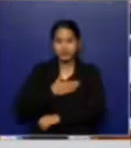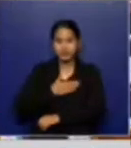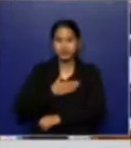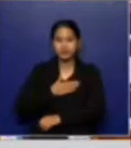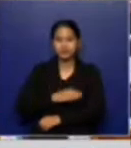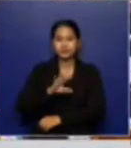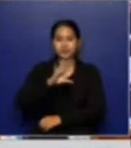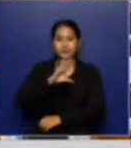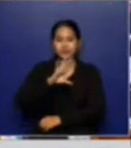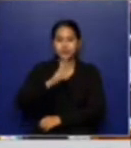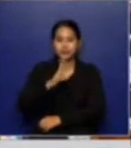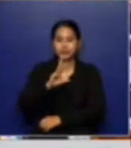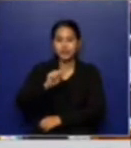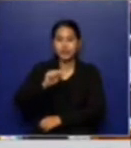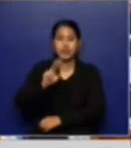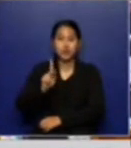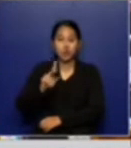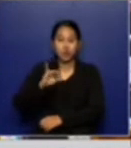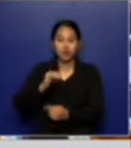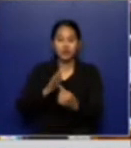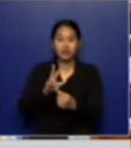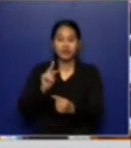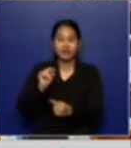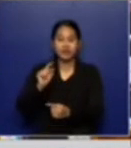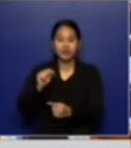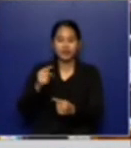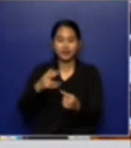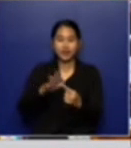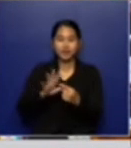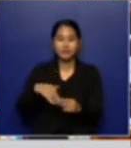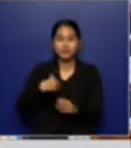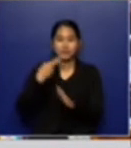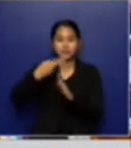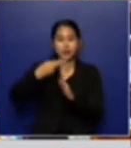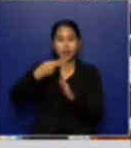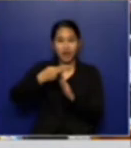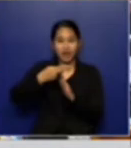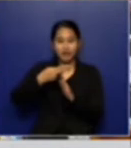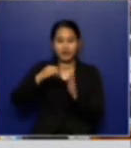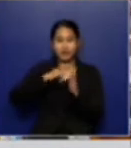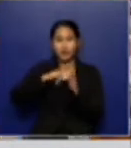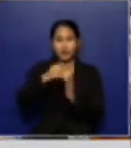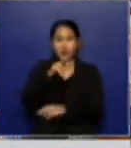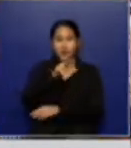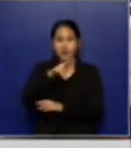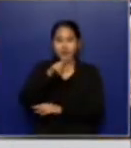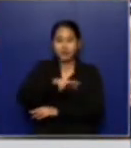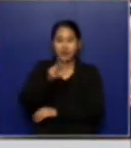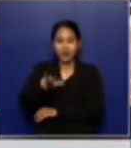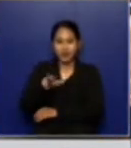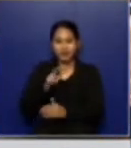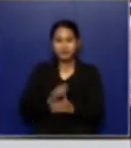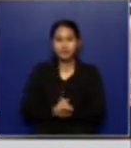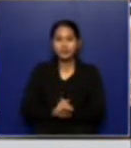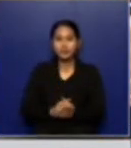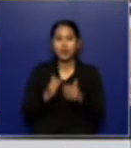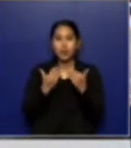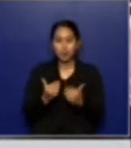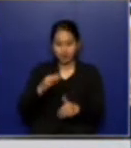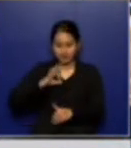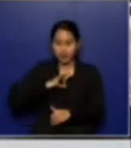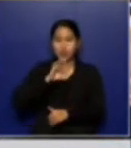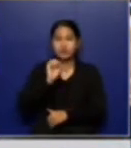พจันทาทองสมาชิกสภาผู้แทนราษฎรจังหวัดหนองคายเขต2พรรคเพื่อไทยค่ะวันนี้สภาผู้แทนราษฎรของเ